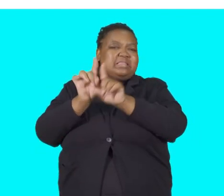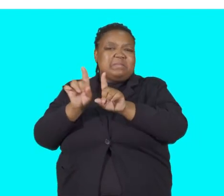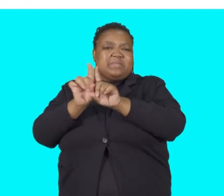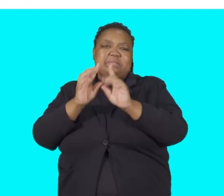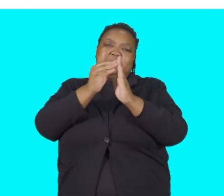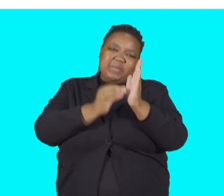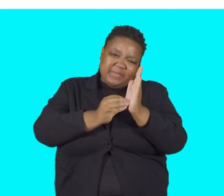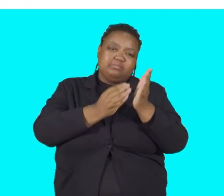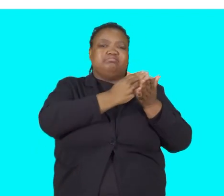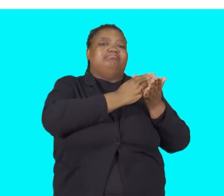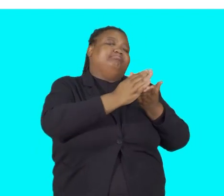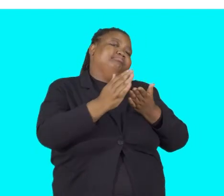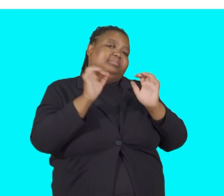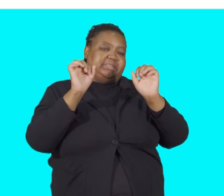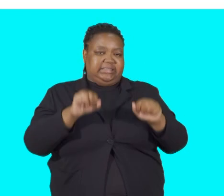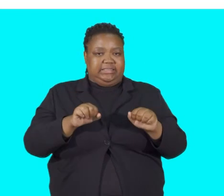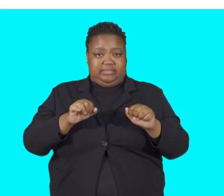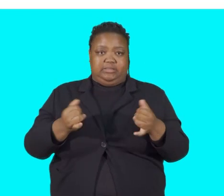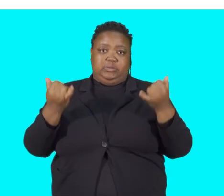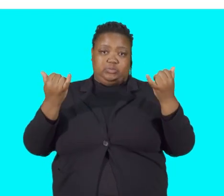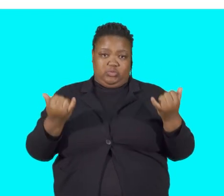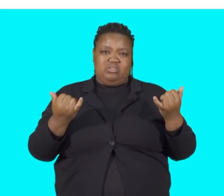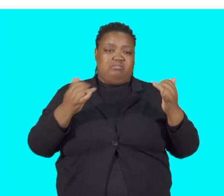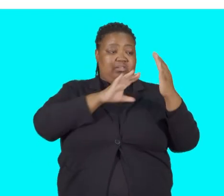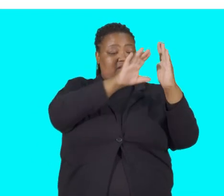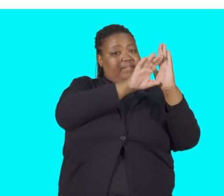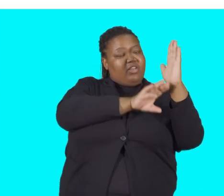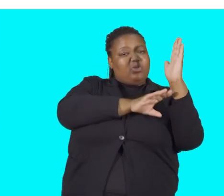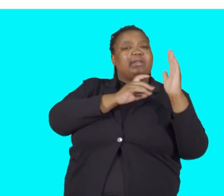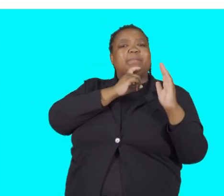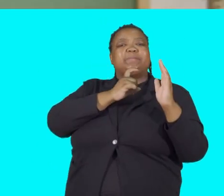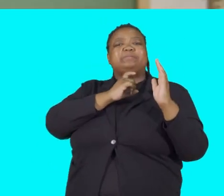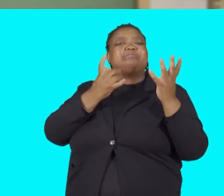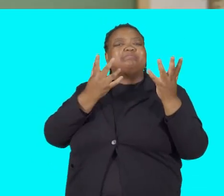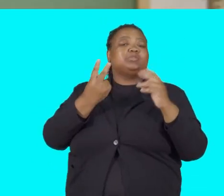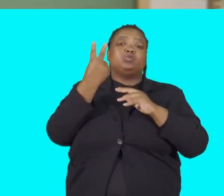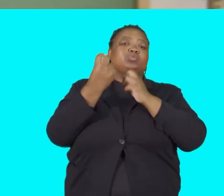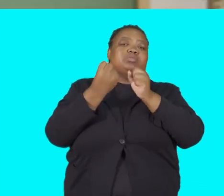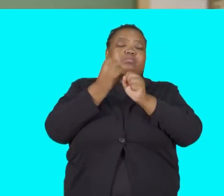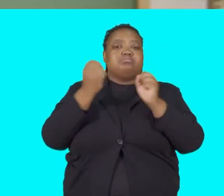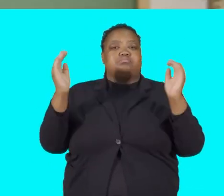Ngumlinganiselo owethutyana lo oza kuthatha ile minyaka mibini, umnyaka wamashumi amabini,